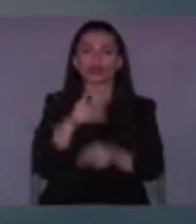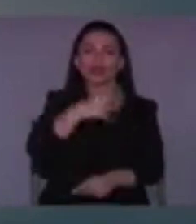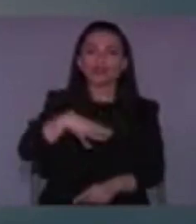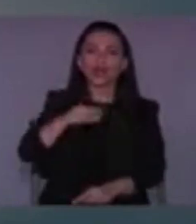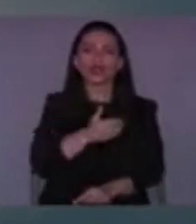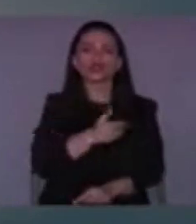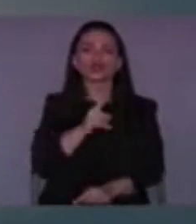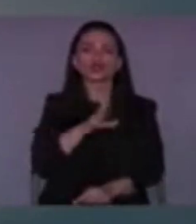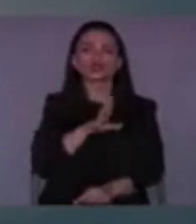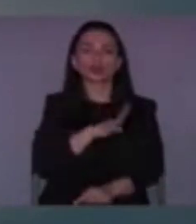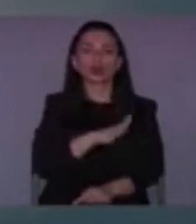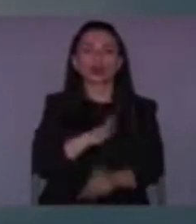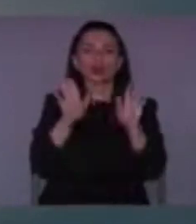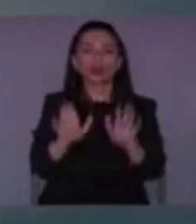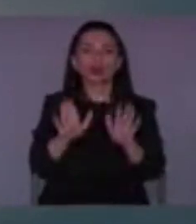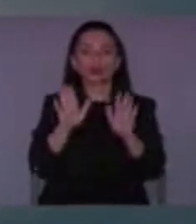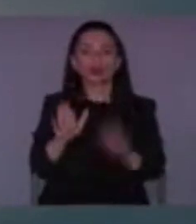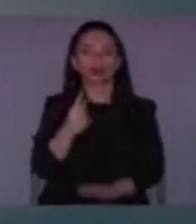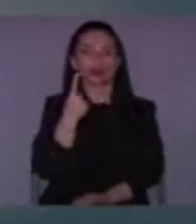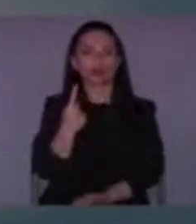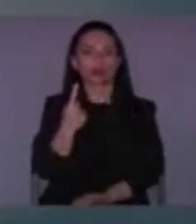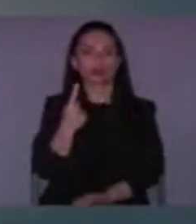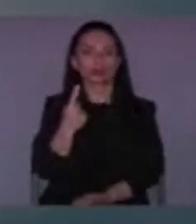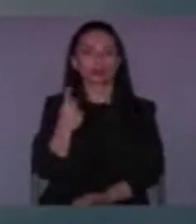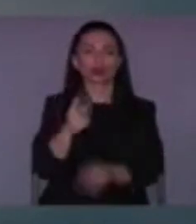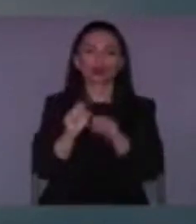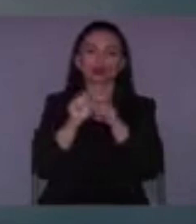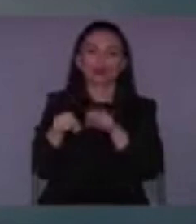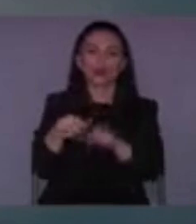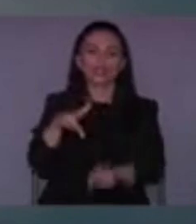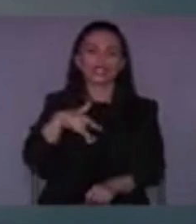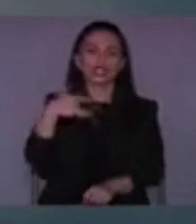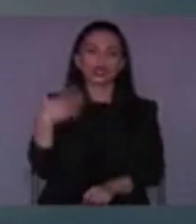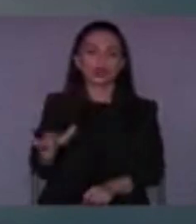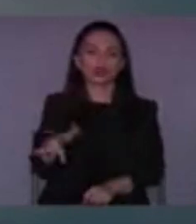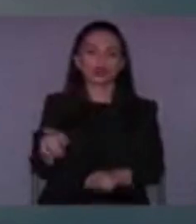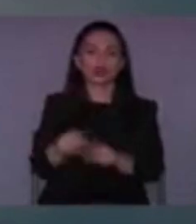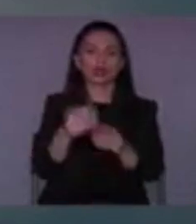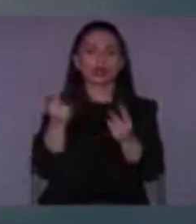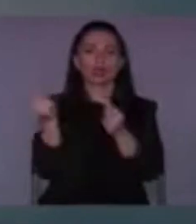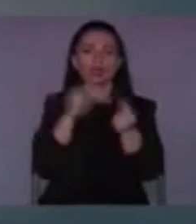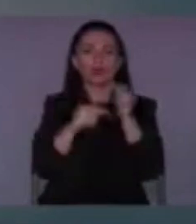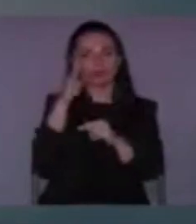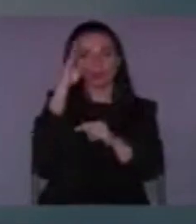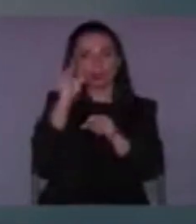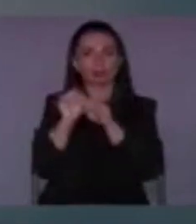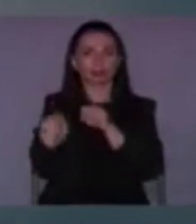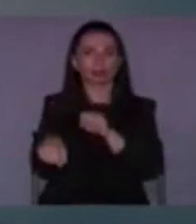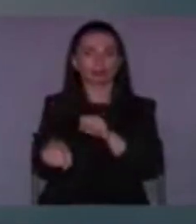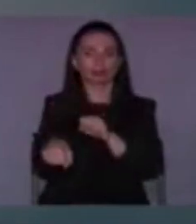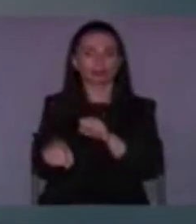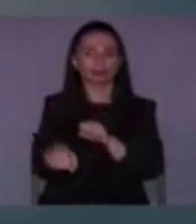უნდა იყოს მხოლოდ და მხოლოდ ერთი: დავამარცხოთ სიძულვილი და ერთმანეთის მტრობა.